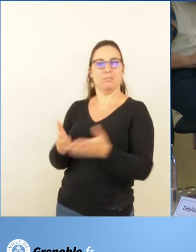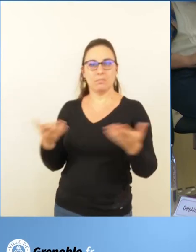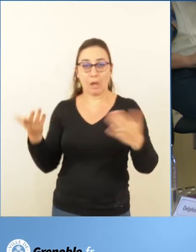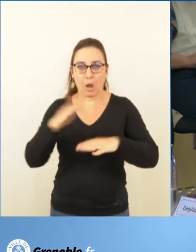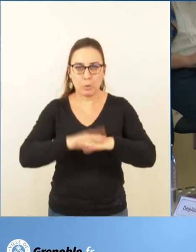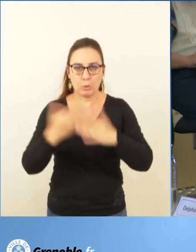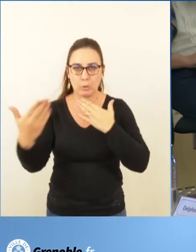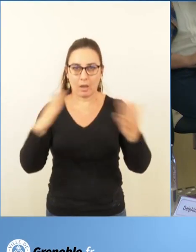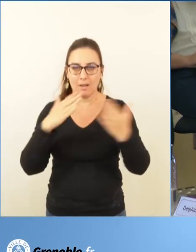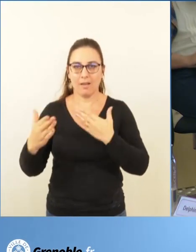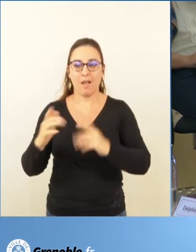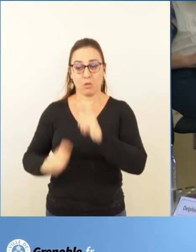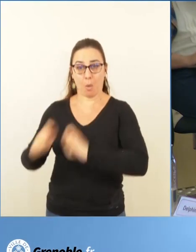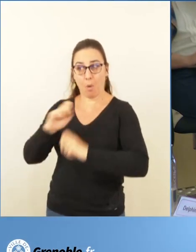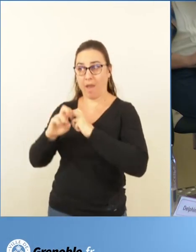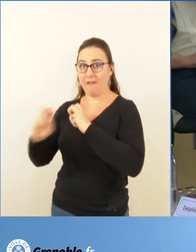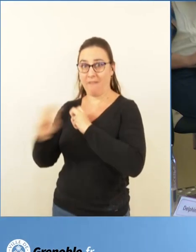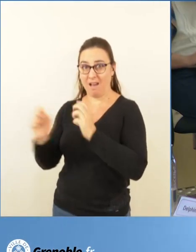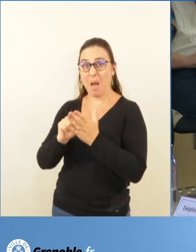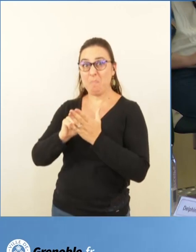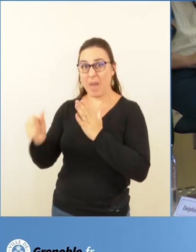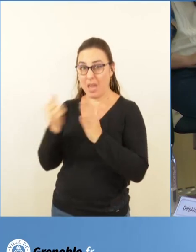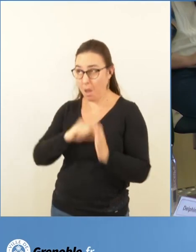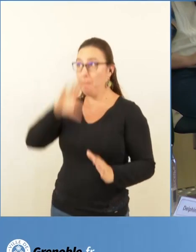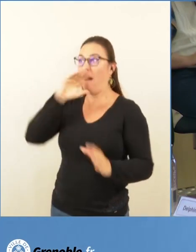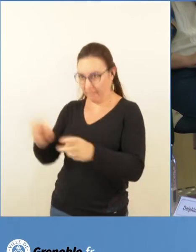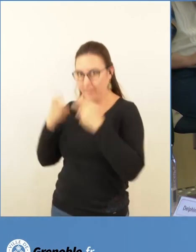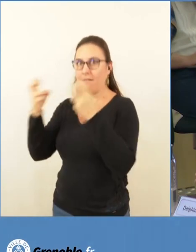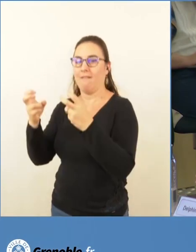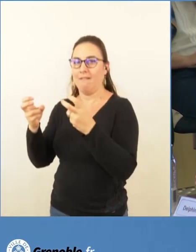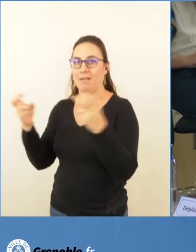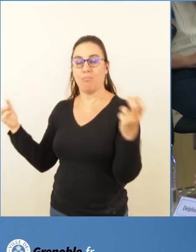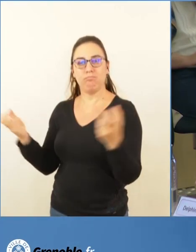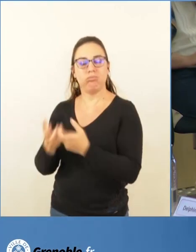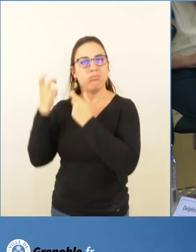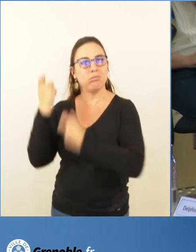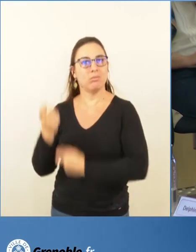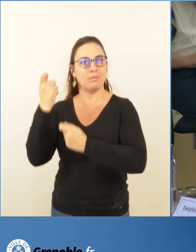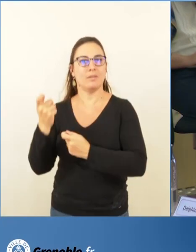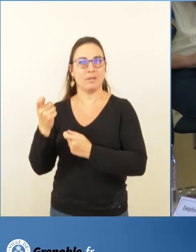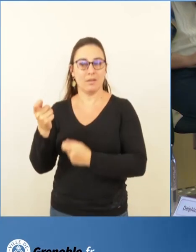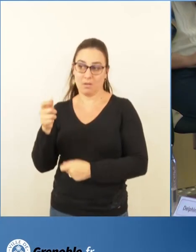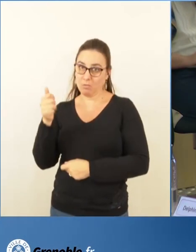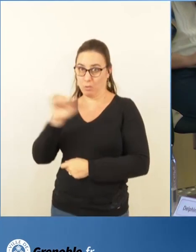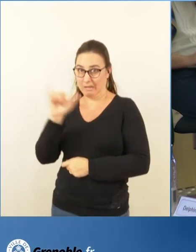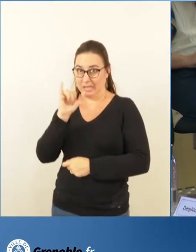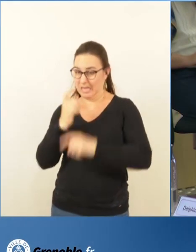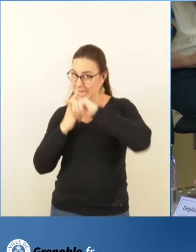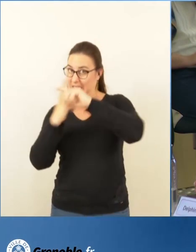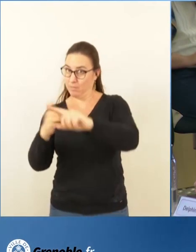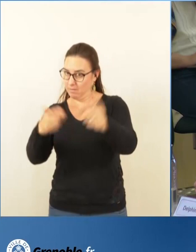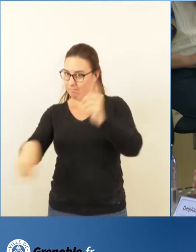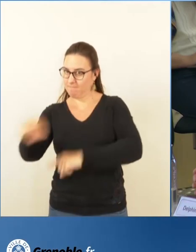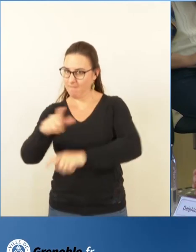expos temporaires sur lesquels ils vont aller ils vont les payer plus cher donc c'est visiblement c'est eux que vous visez et c'est eux que vous avez